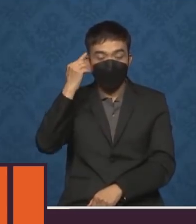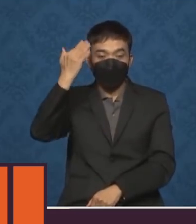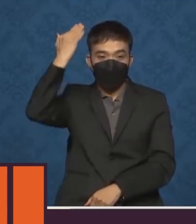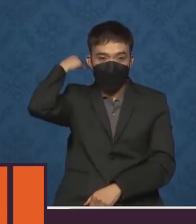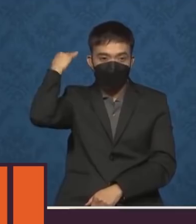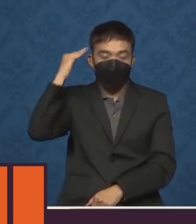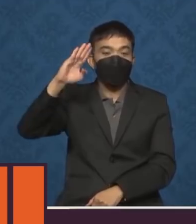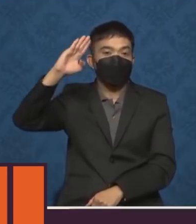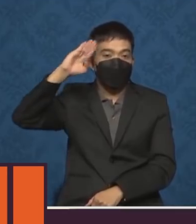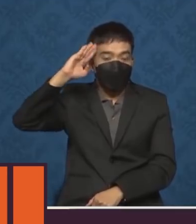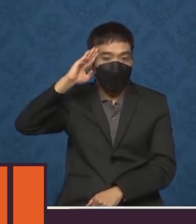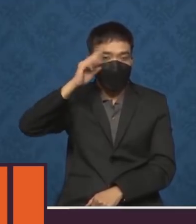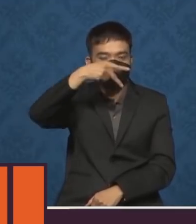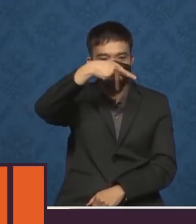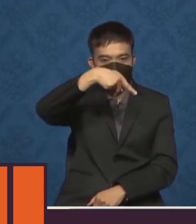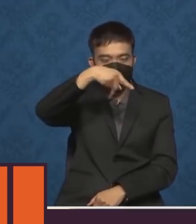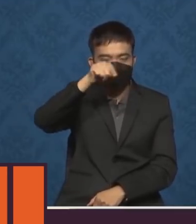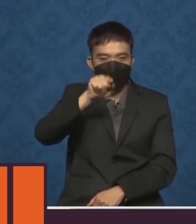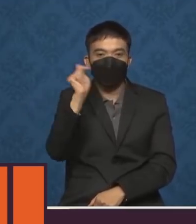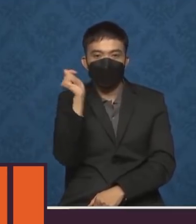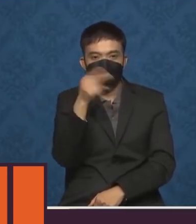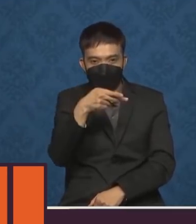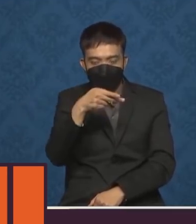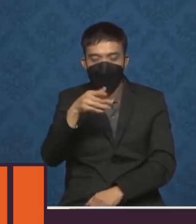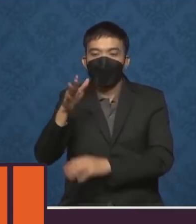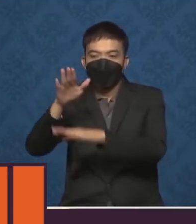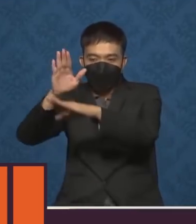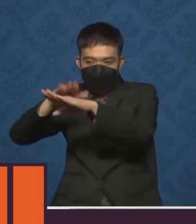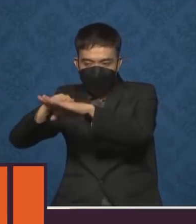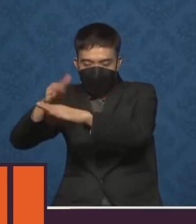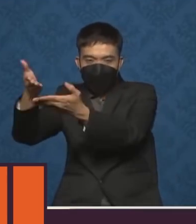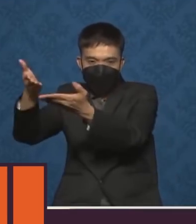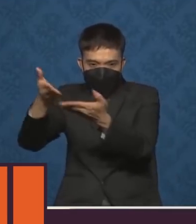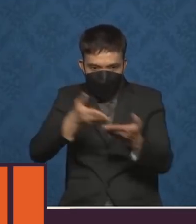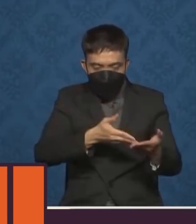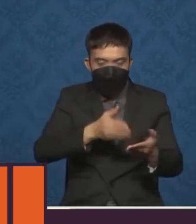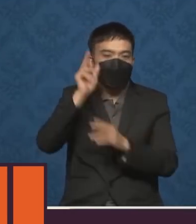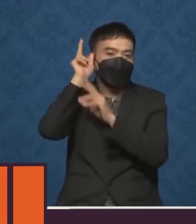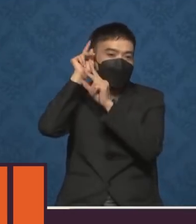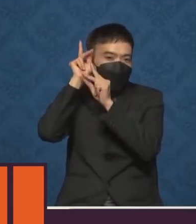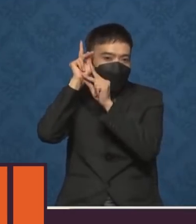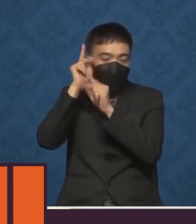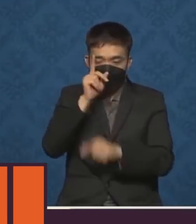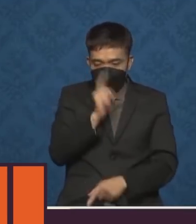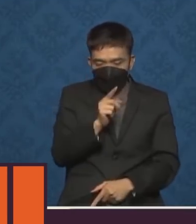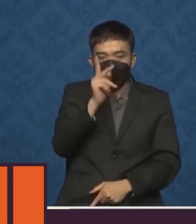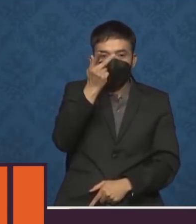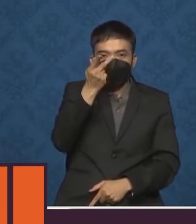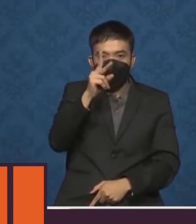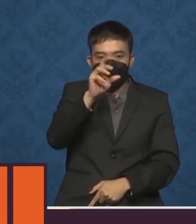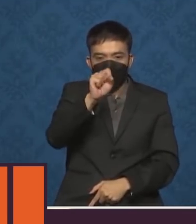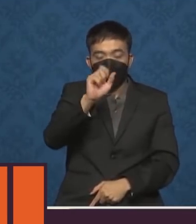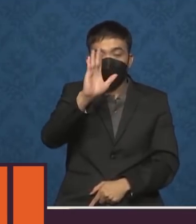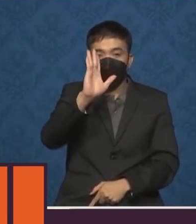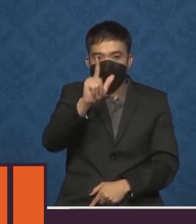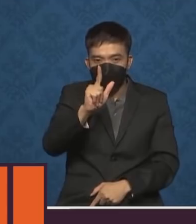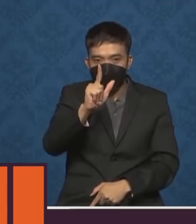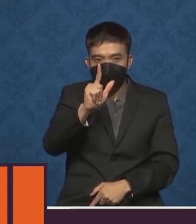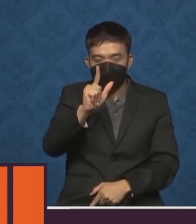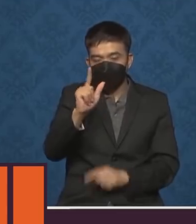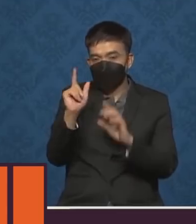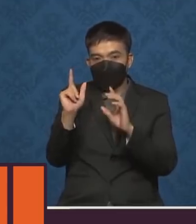จนะครับได้เรียกสื่อมวลชนเข้าไปหารือเราไม่มีคสช.แล้วนะครับแต่เรามีกสท